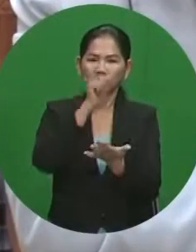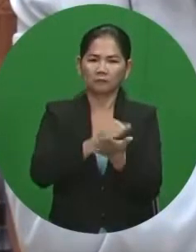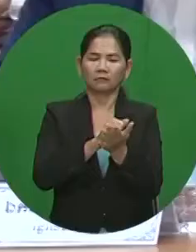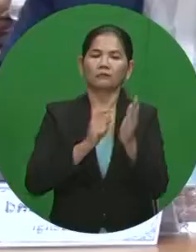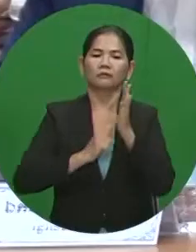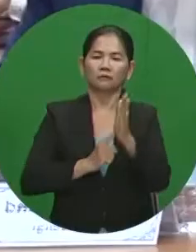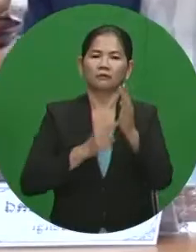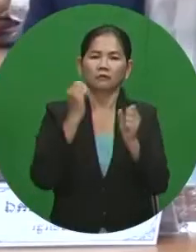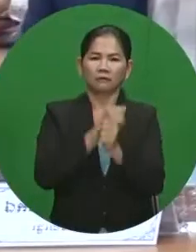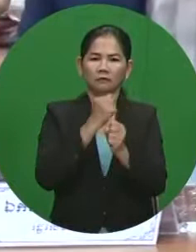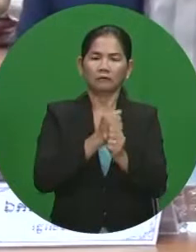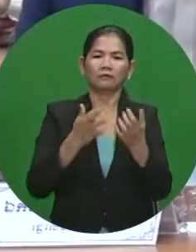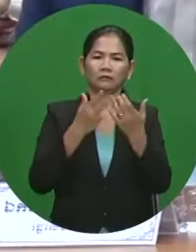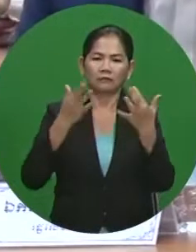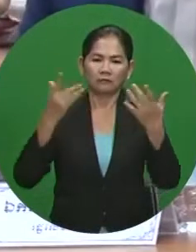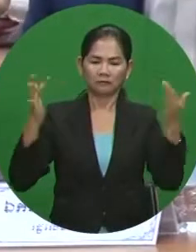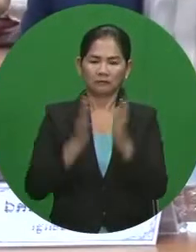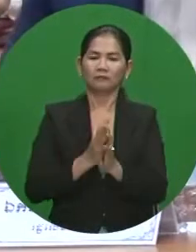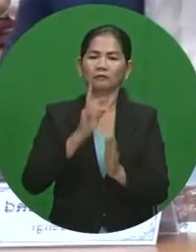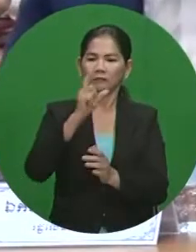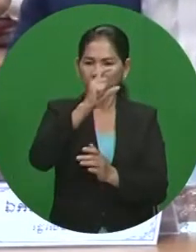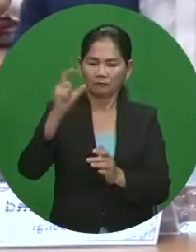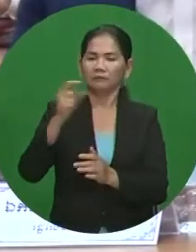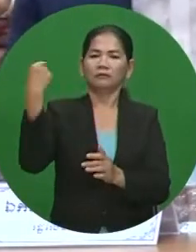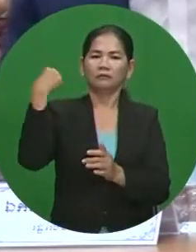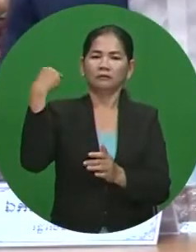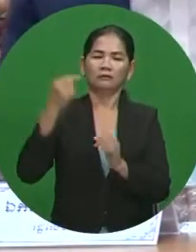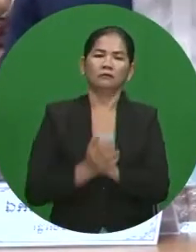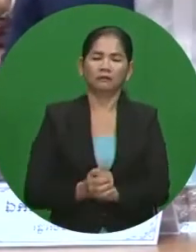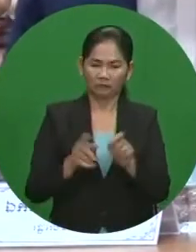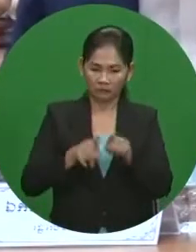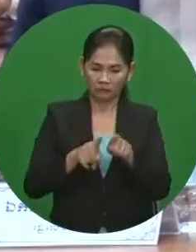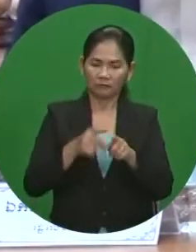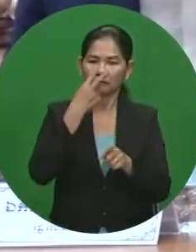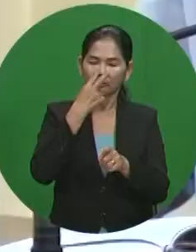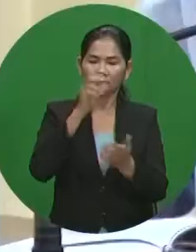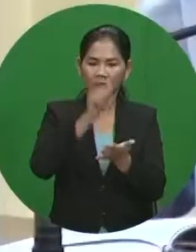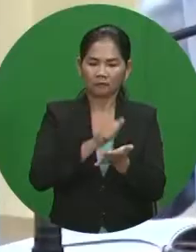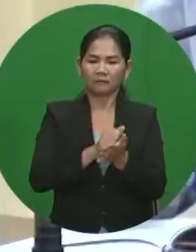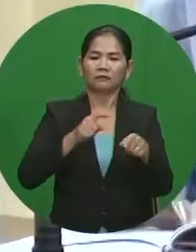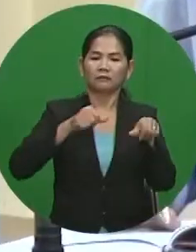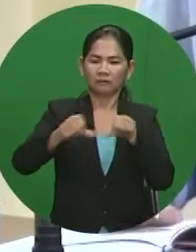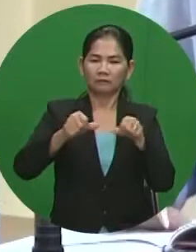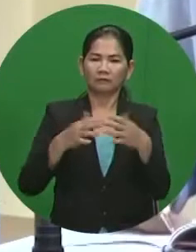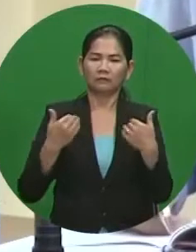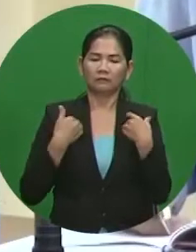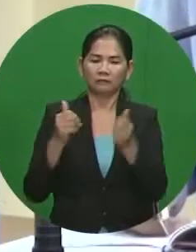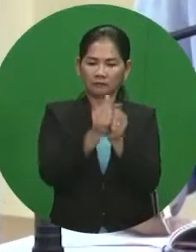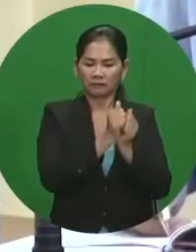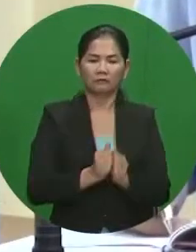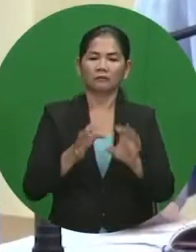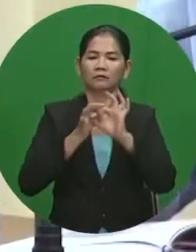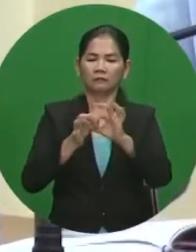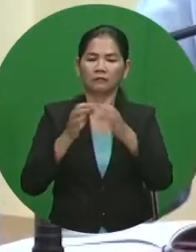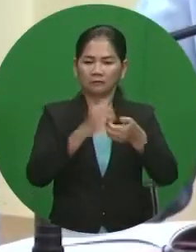ទ្ធផលការងារជាច្រើនក្នុងរយៈពេលមួយសប្តាហ៍កន្លងមកនេះដូច្នេះអ្វីដែលសំខាន់បន្តទៅមុខទៀតគឺការរួមសហការ